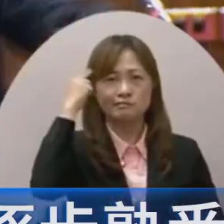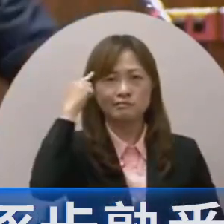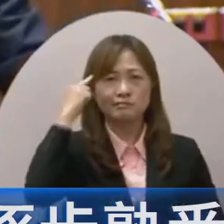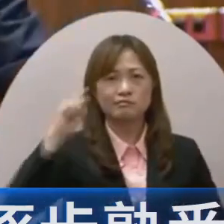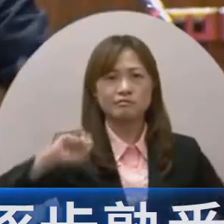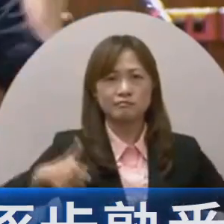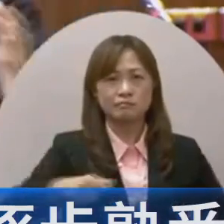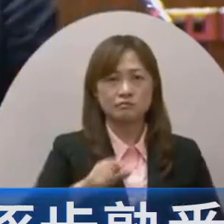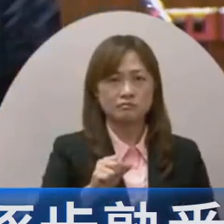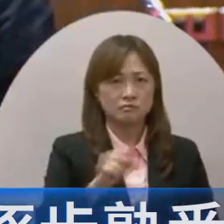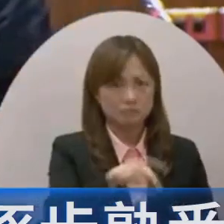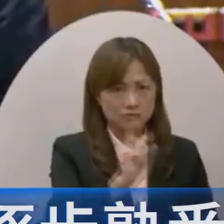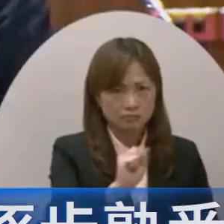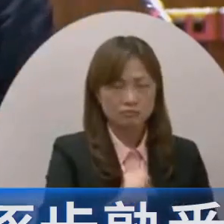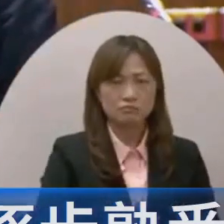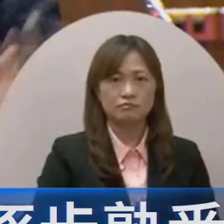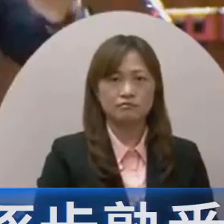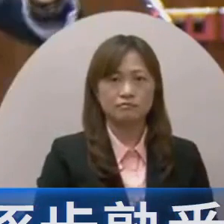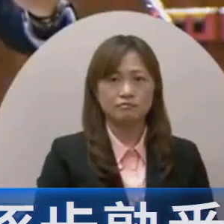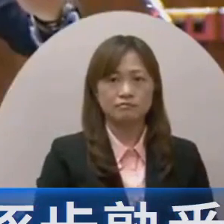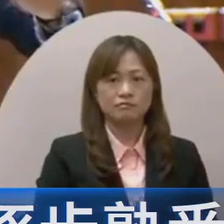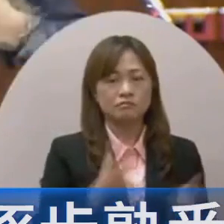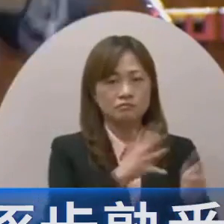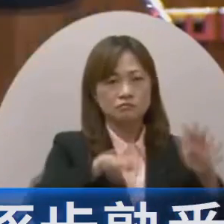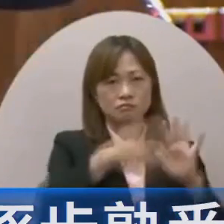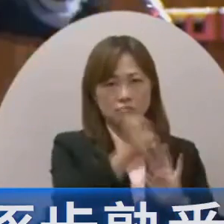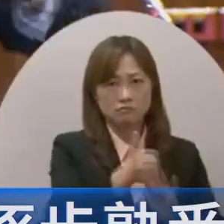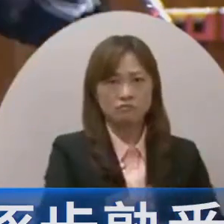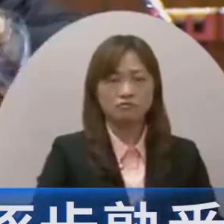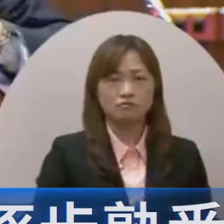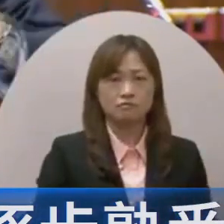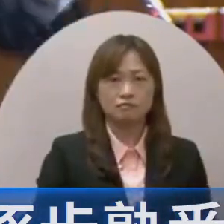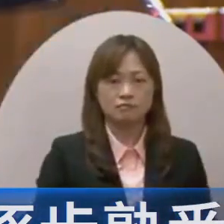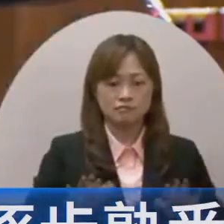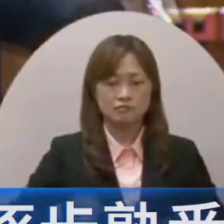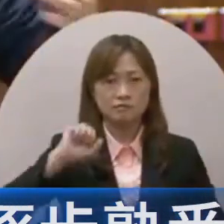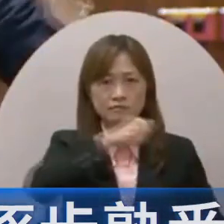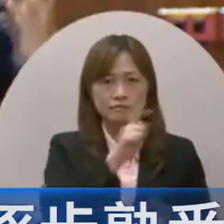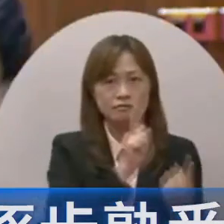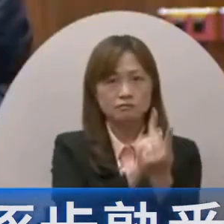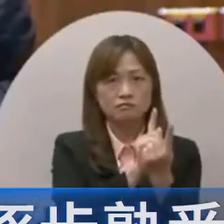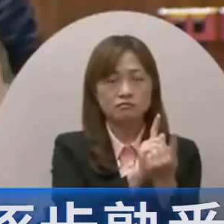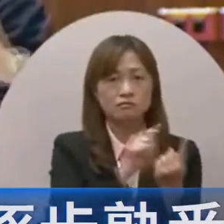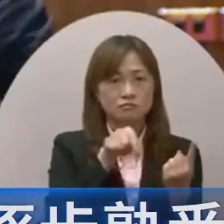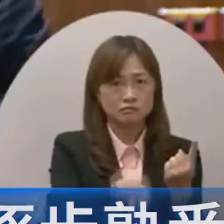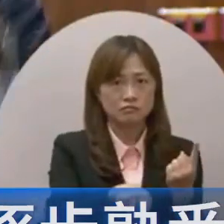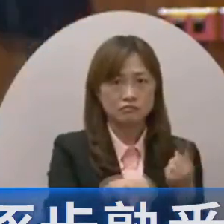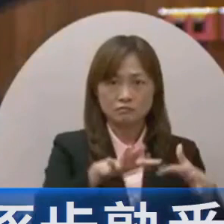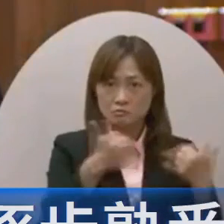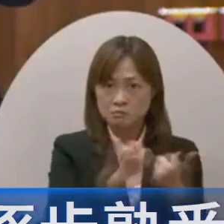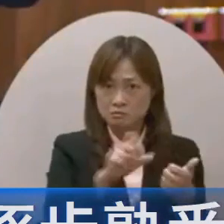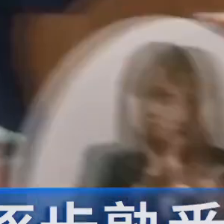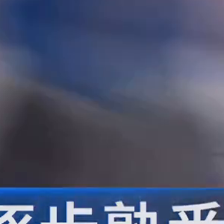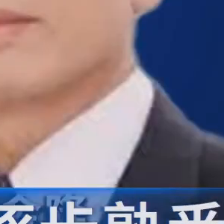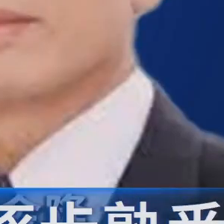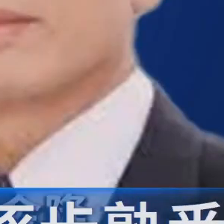见撂重话，正是要提醒自家阁员清楚自己角色。五二零上任才满一个月，但如今却传出与党团之间有